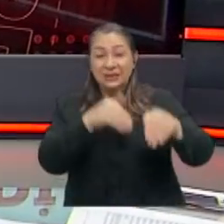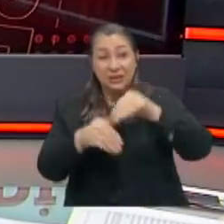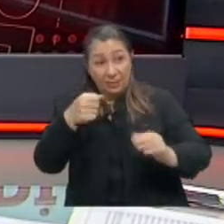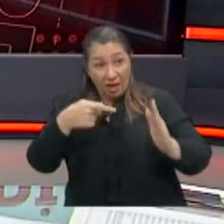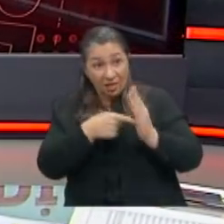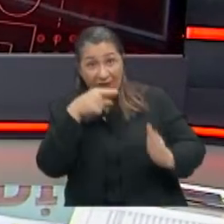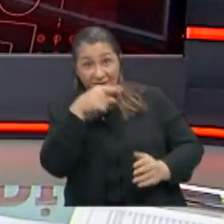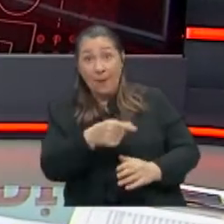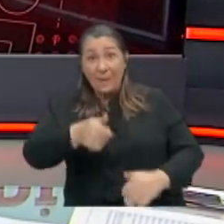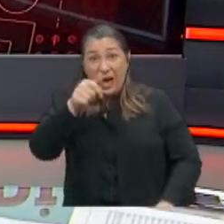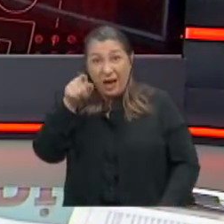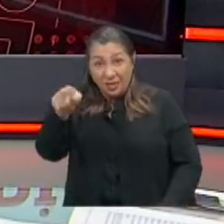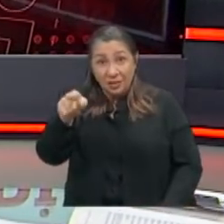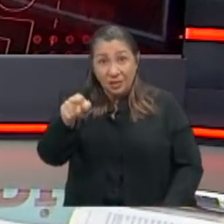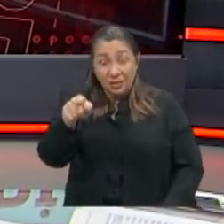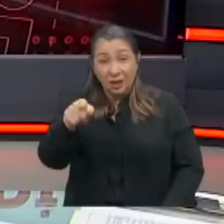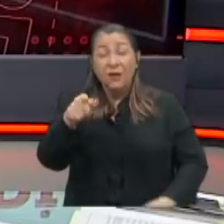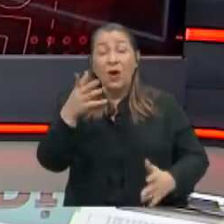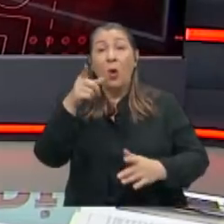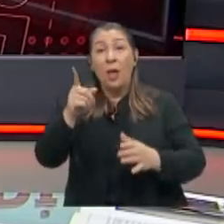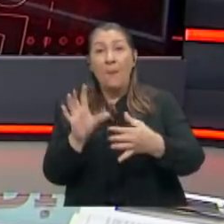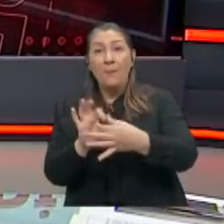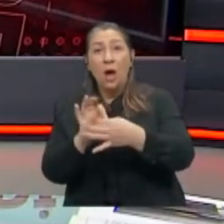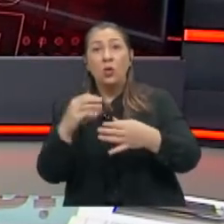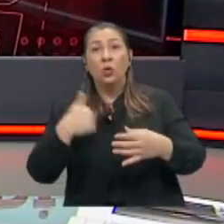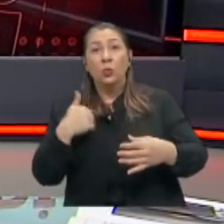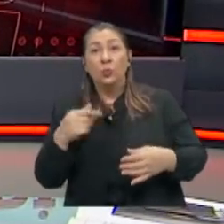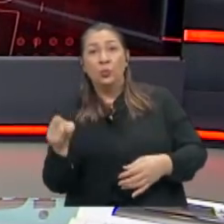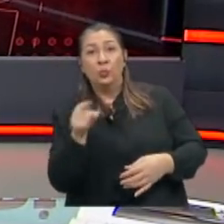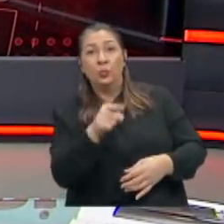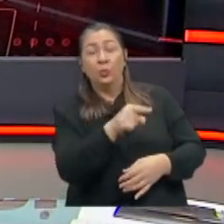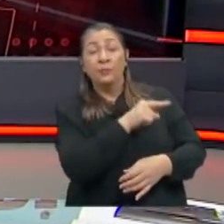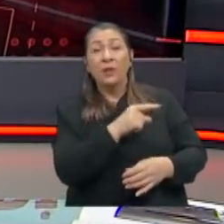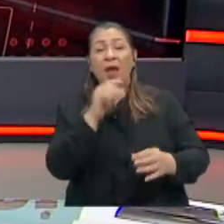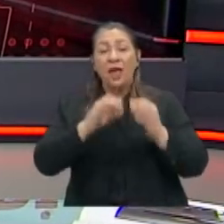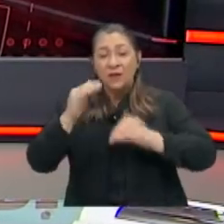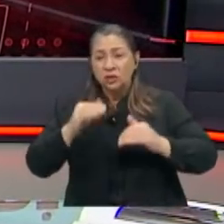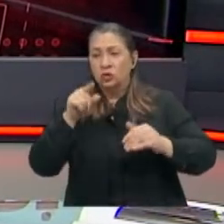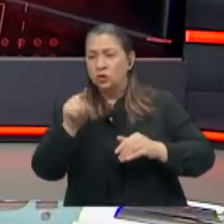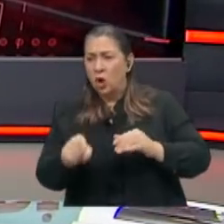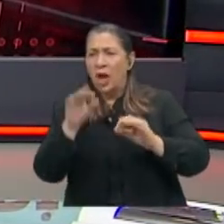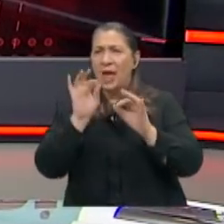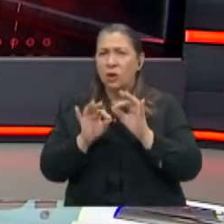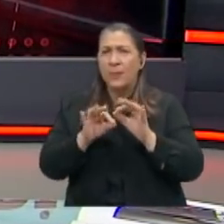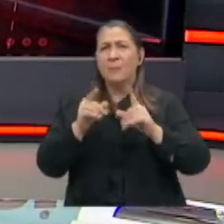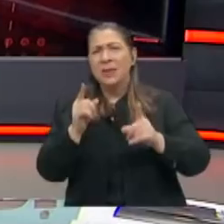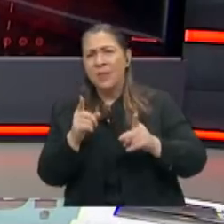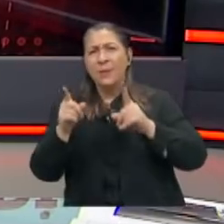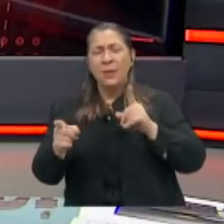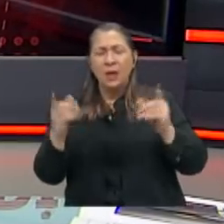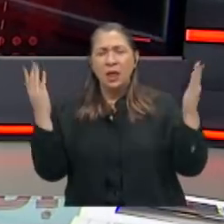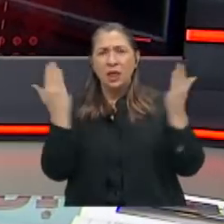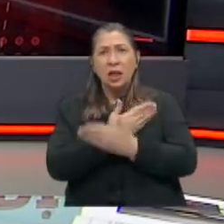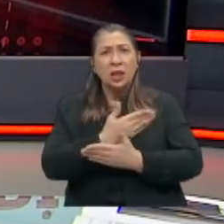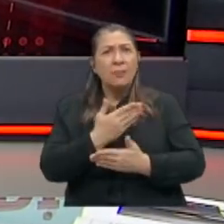hedef gösteren bakanın ve ona bağlı kurumların enflasyondu, şuydu, buydu, ekonomiydi filan yanılma